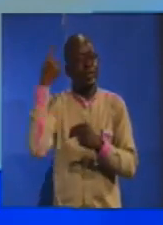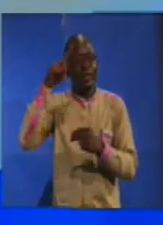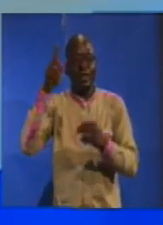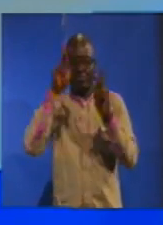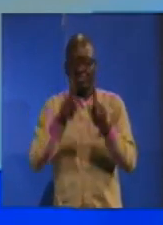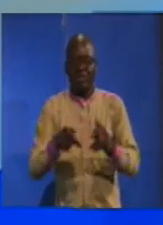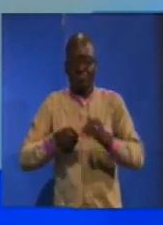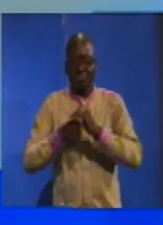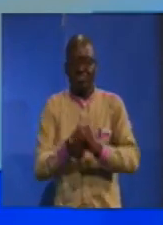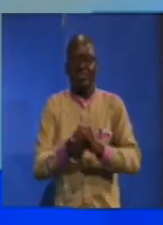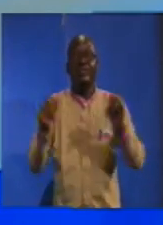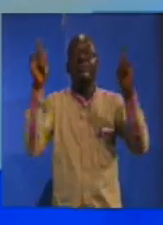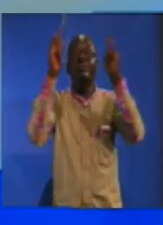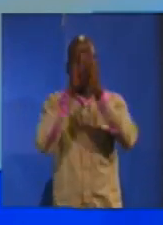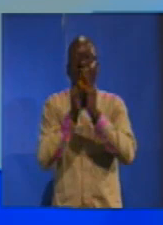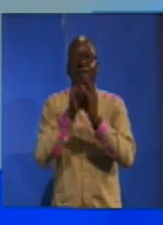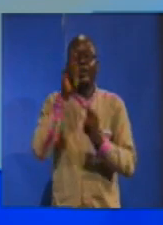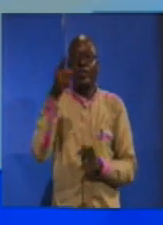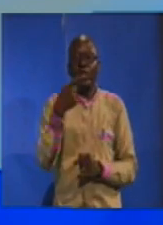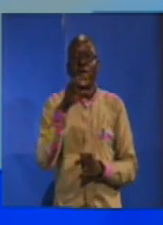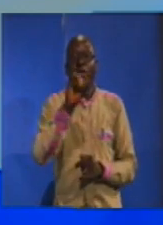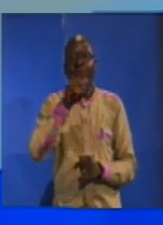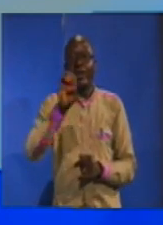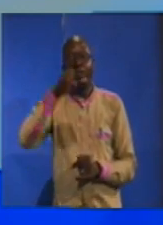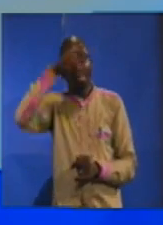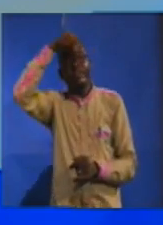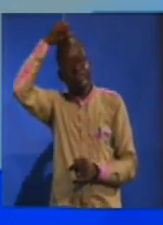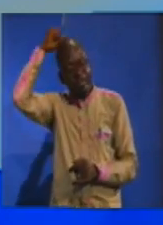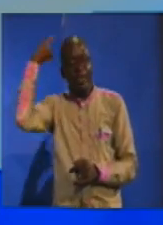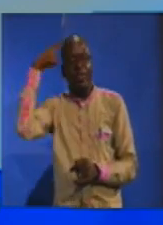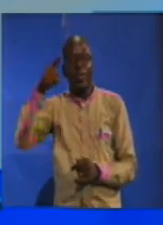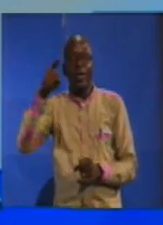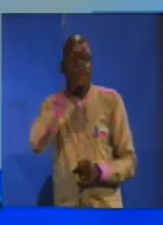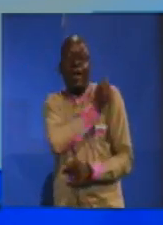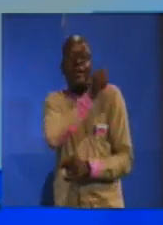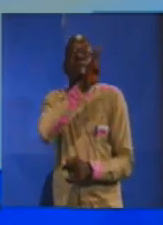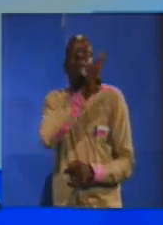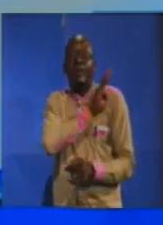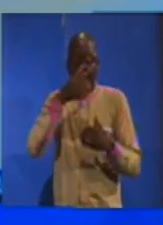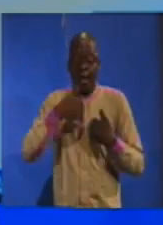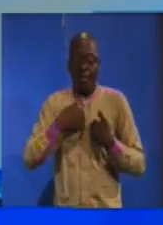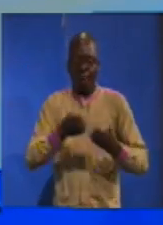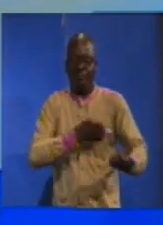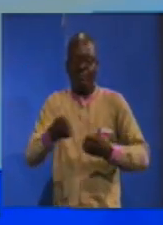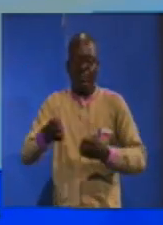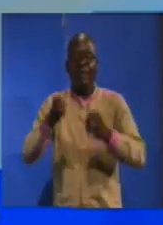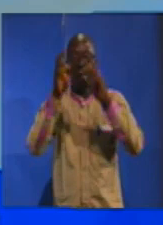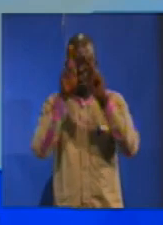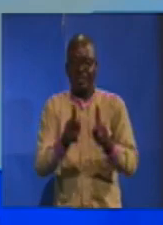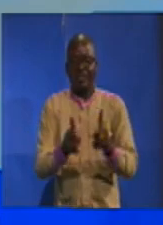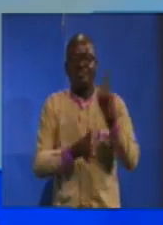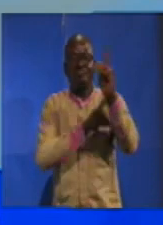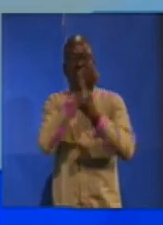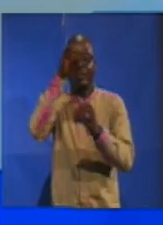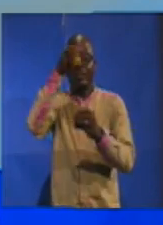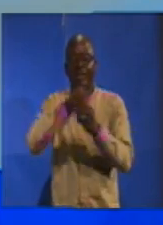le camp des réfugiés maliens de Goudébou dans le Sahel. Occasion pour Alpha Barry d'avoir des échanges avec ces personnes déplacées sur